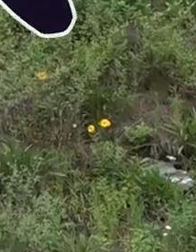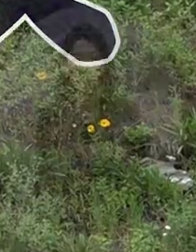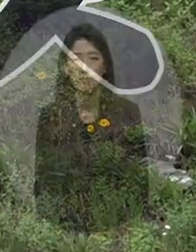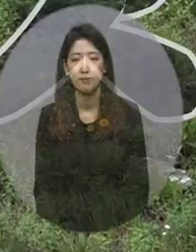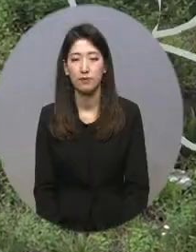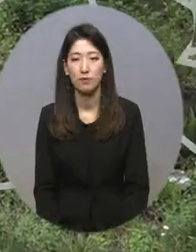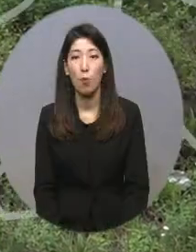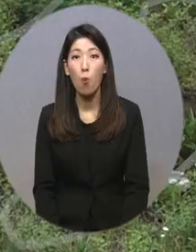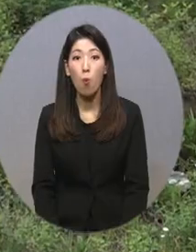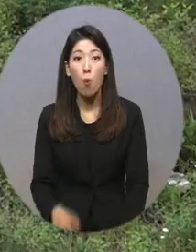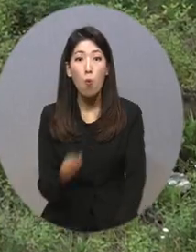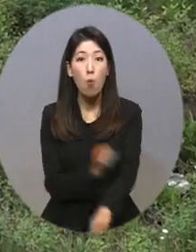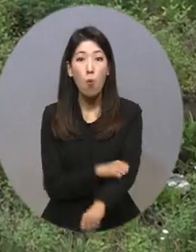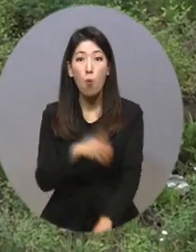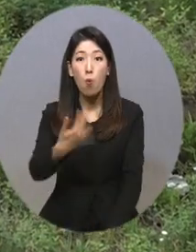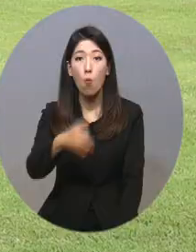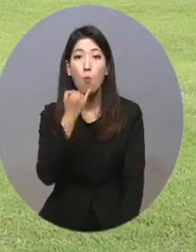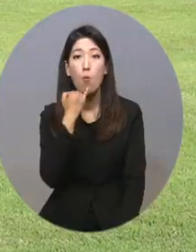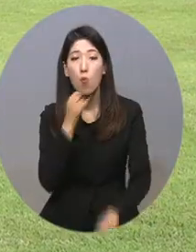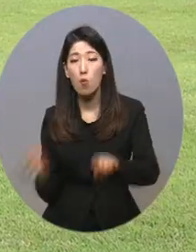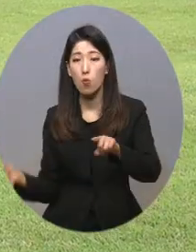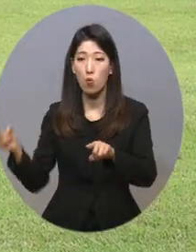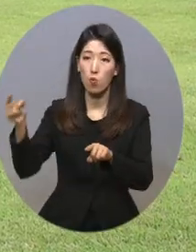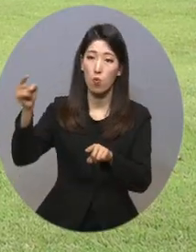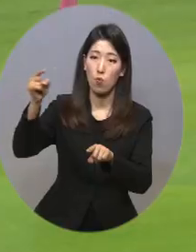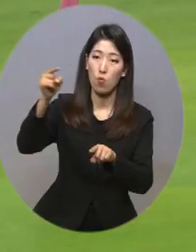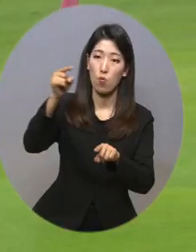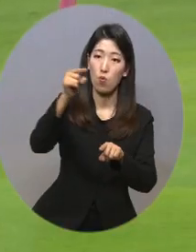굿샷! 좋아! 그쪽, 좋아! 좋아!